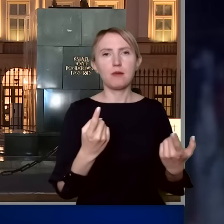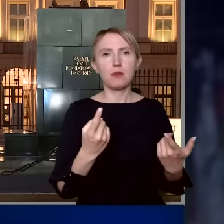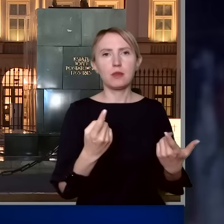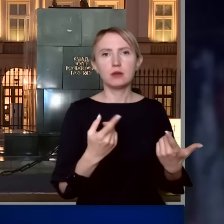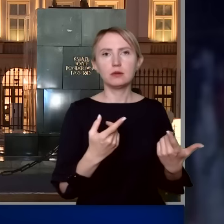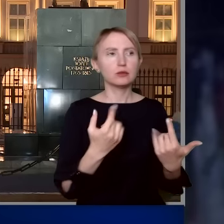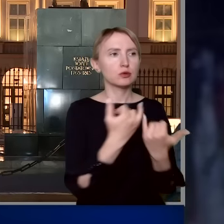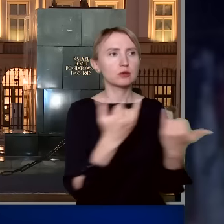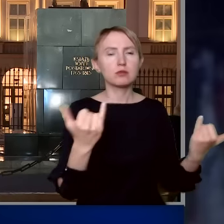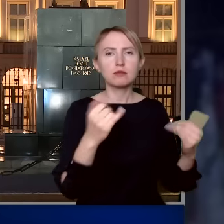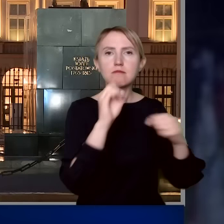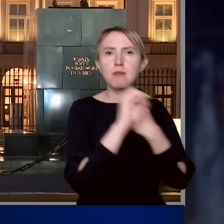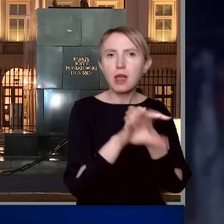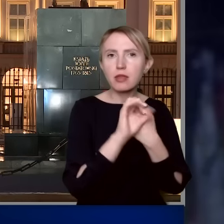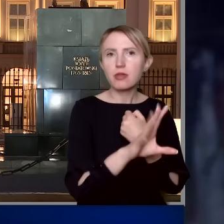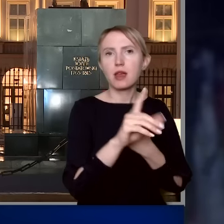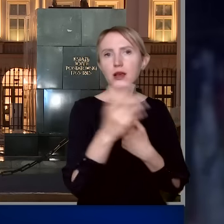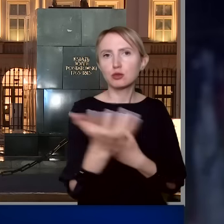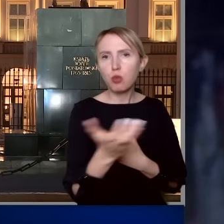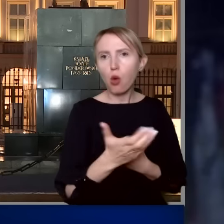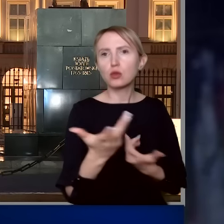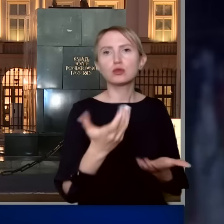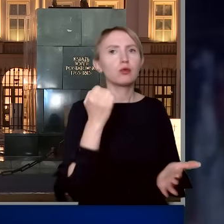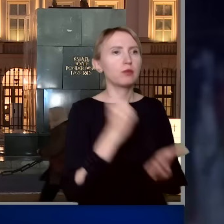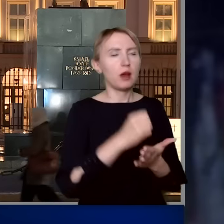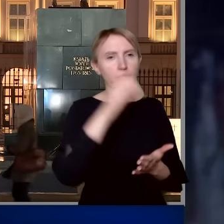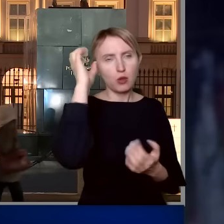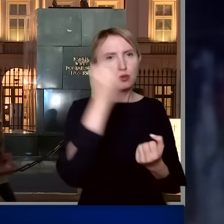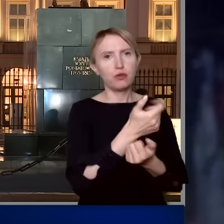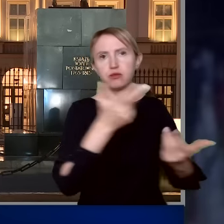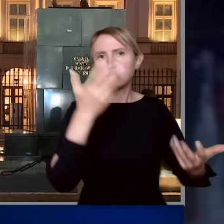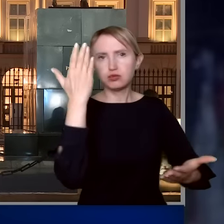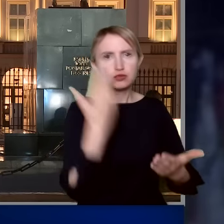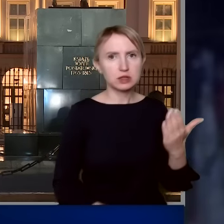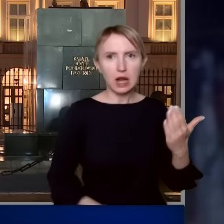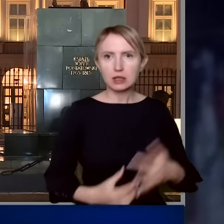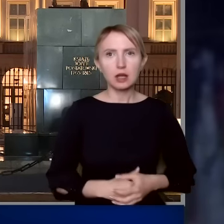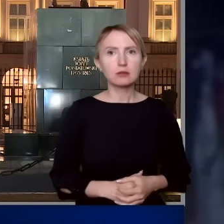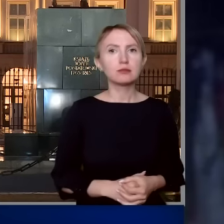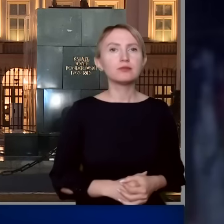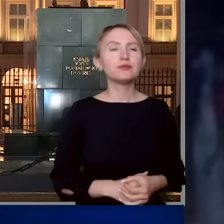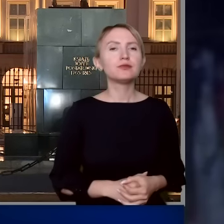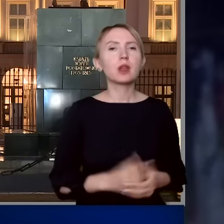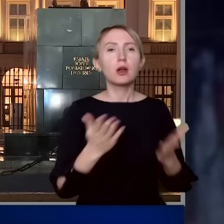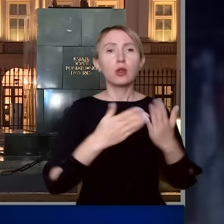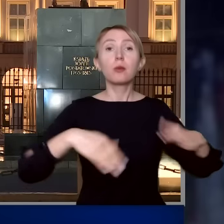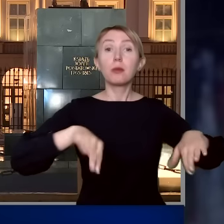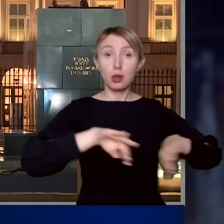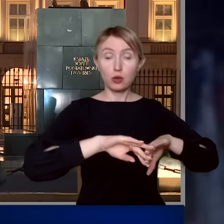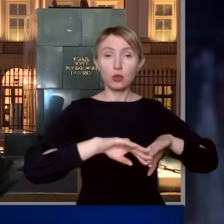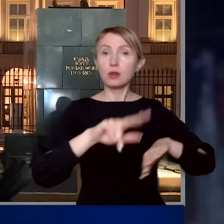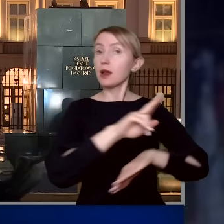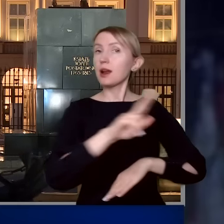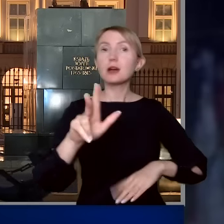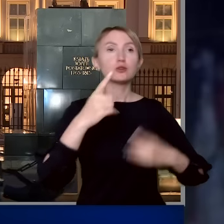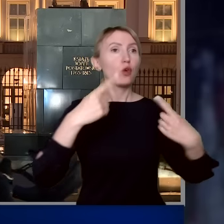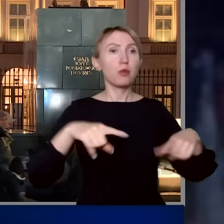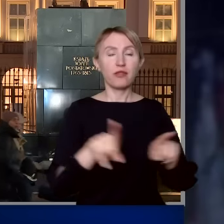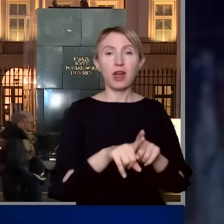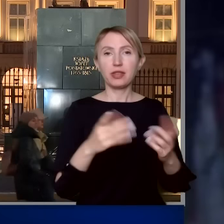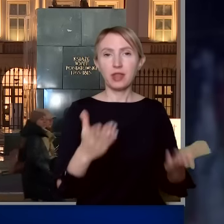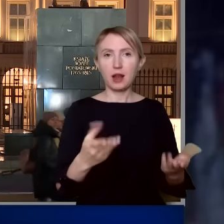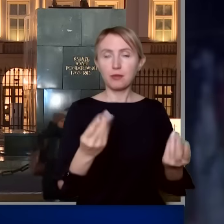ze sponsorami, z tytułu praw autorskich. To są gigantyczne szkody. I to jest majątek każdego obywatela. To są